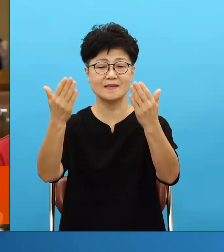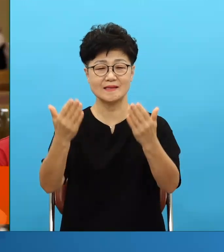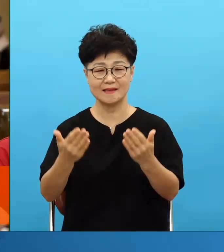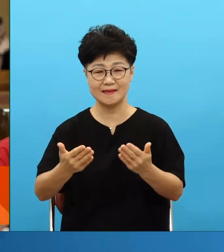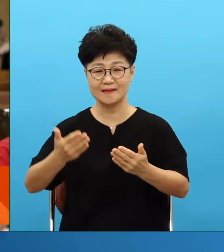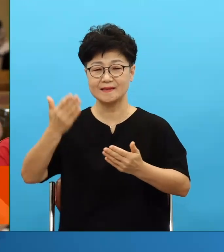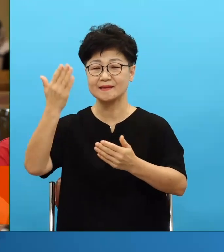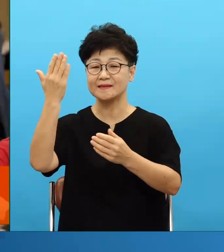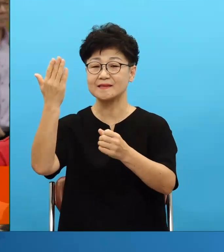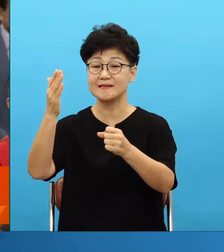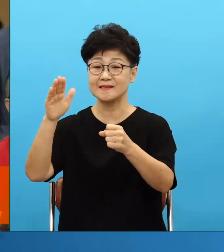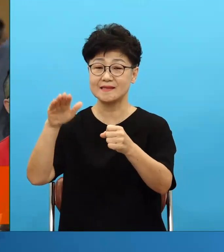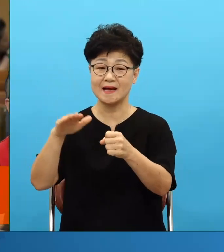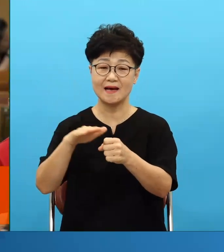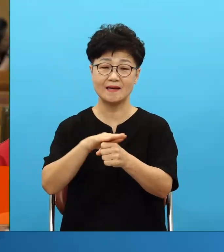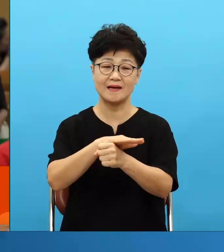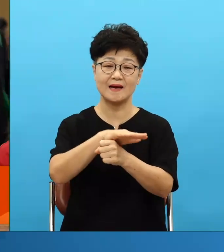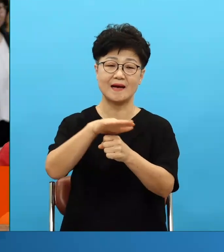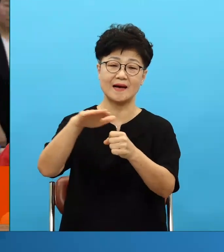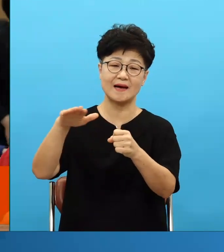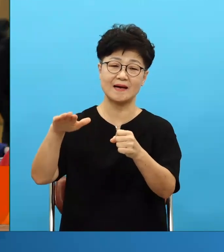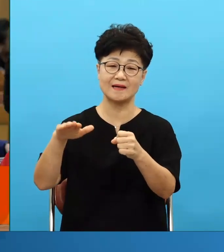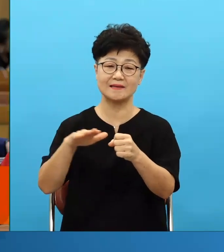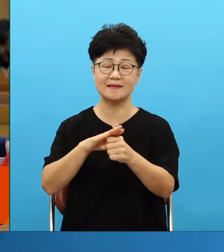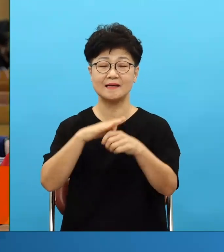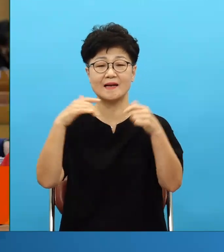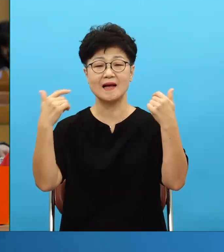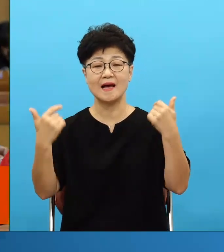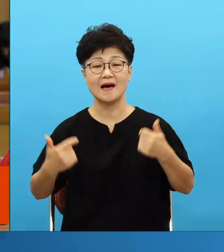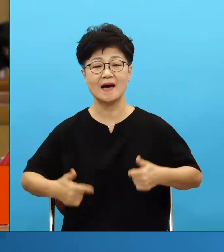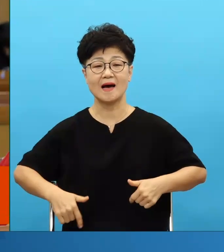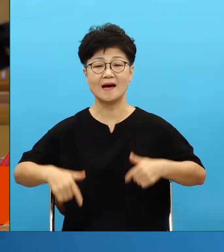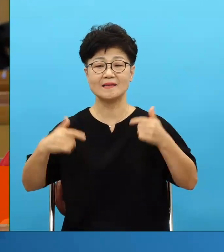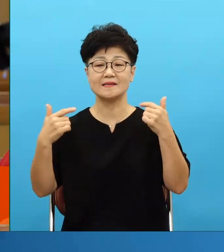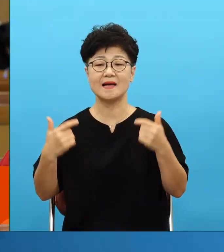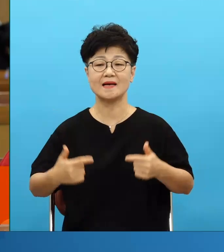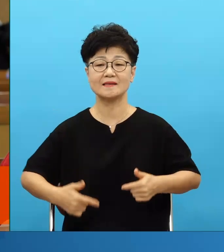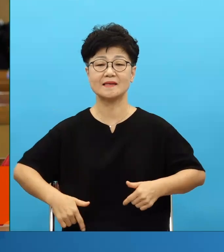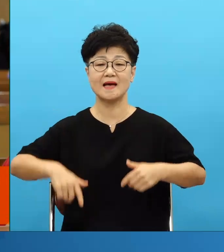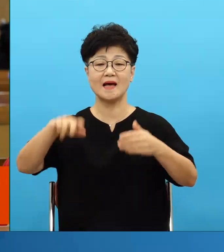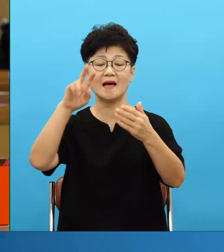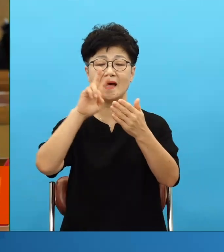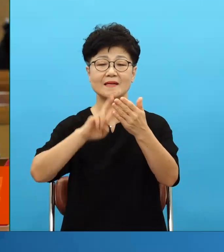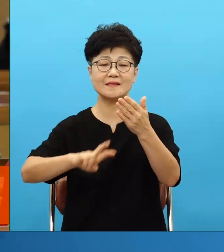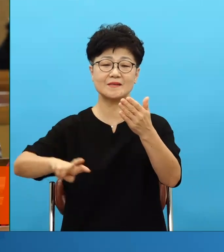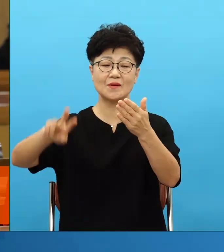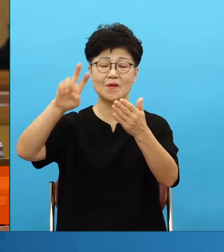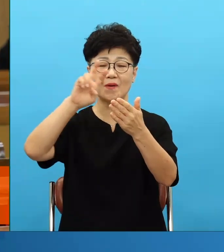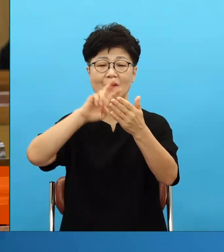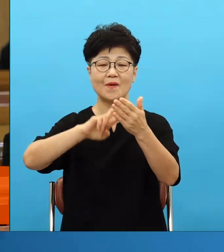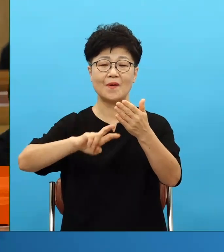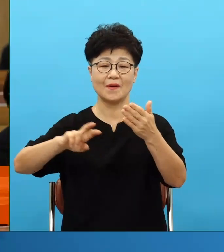의속하신 그 사랑을 항상